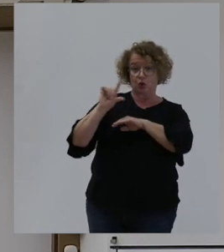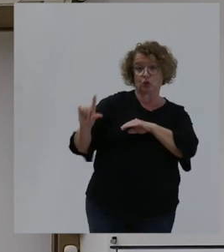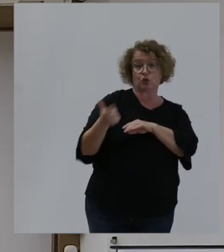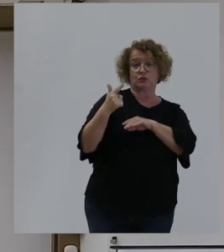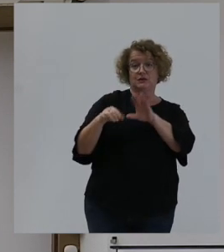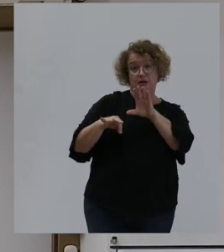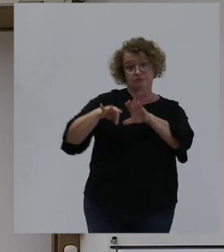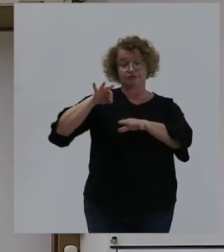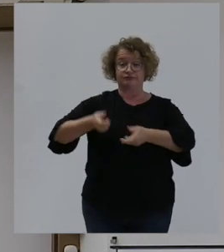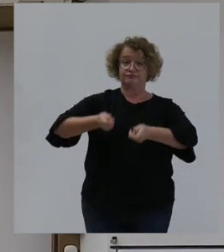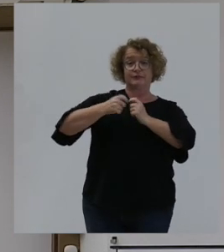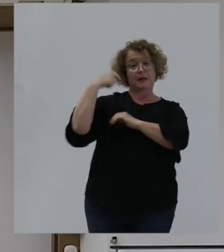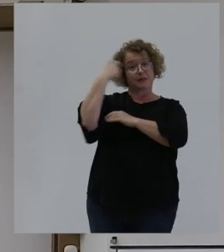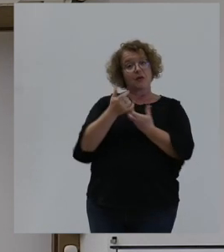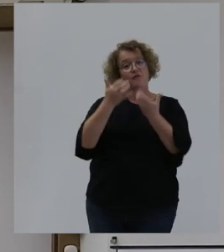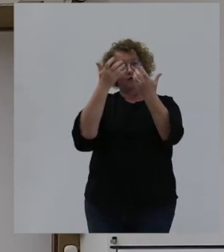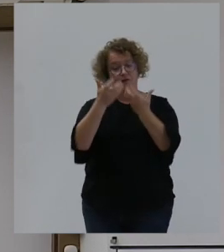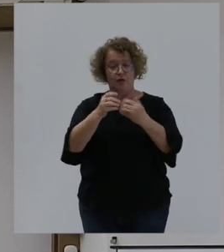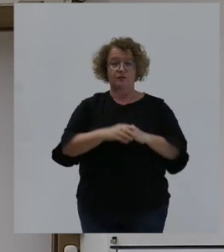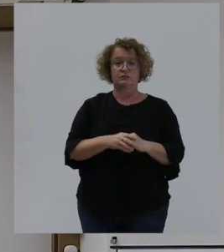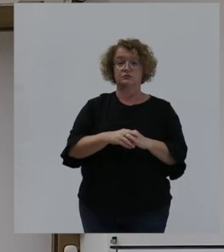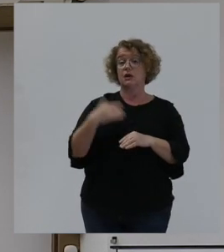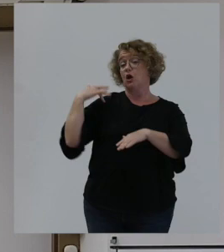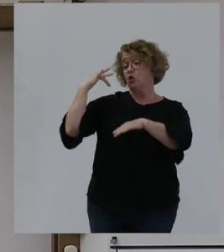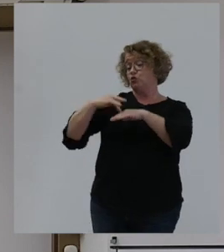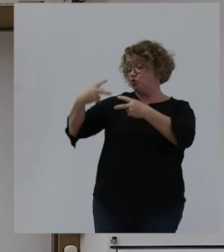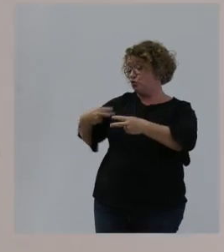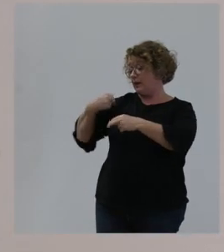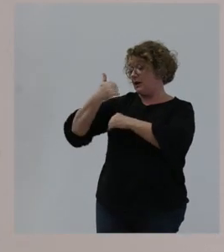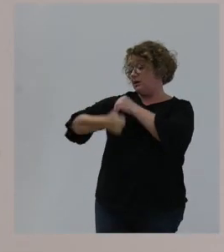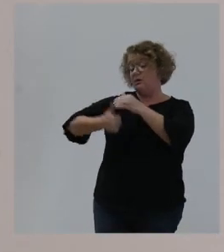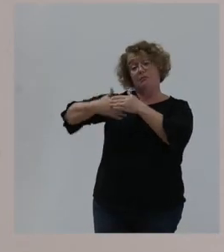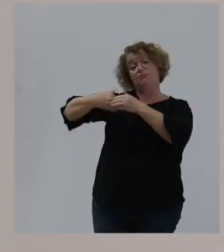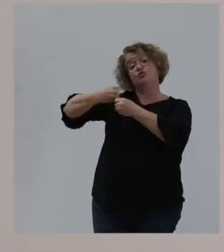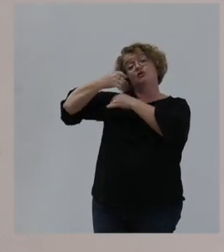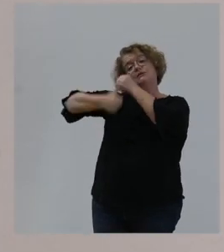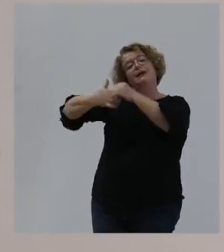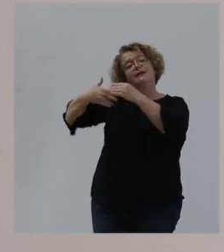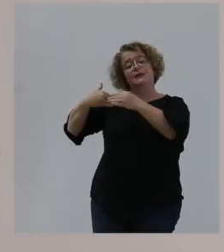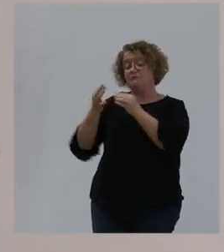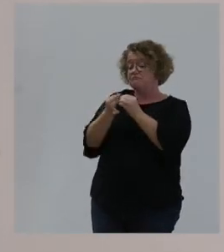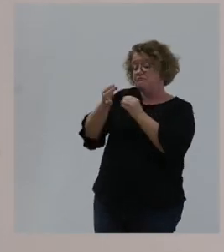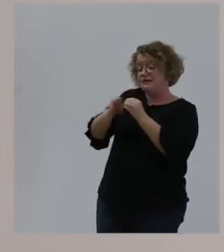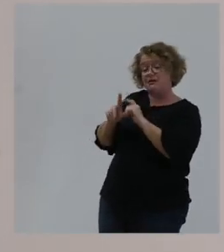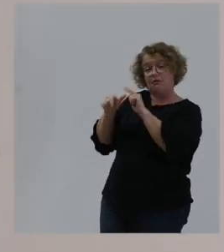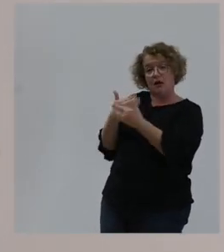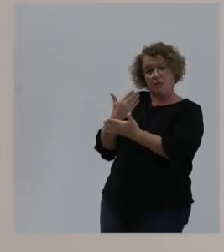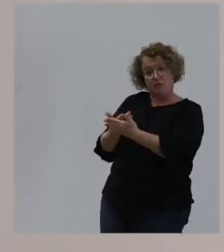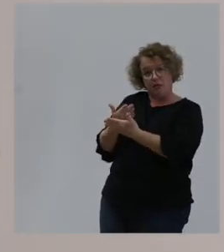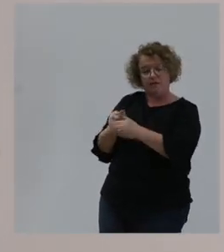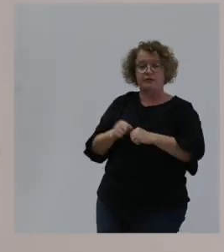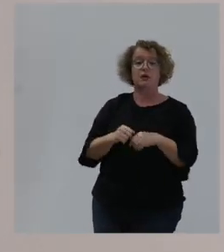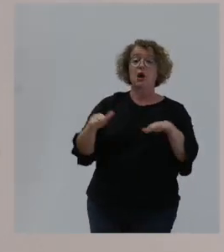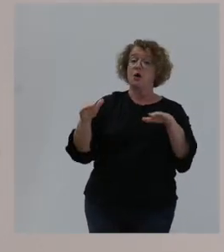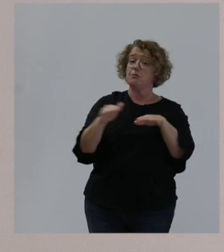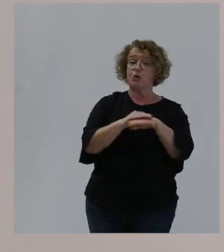D'abord, nous avons un bilan sur lequel nous appuyer, Une politique qui a remis de la collégialité et